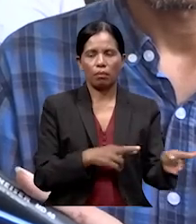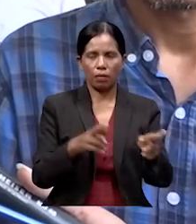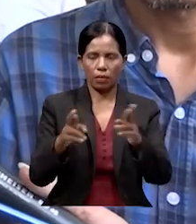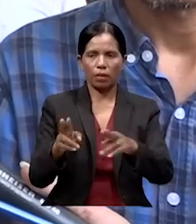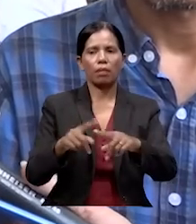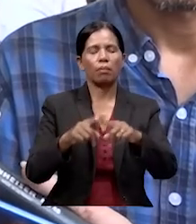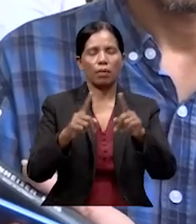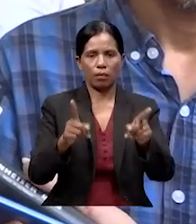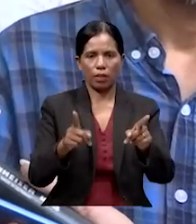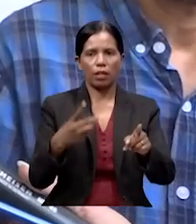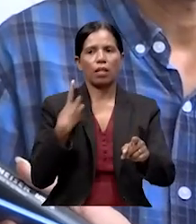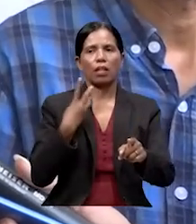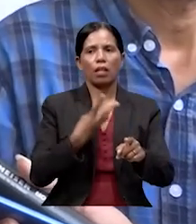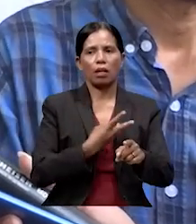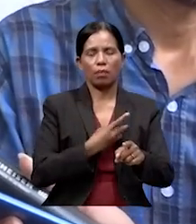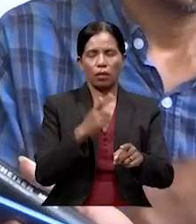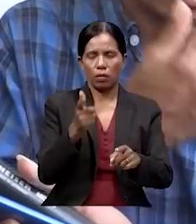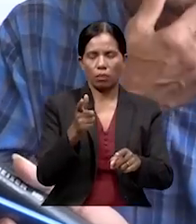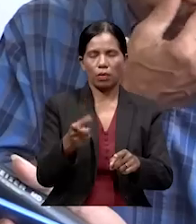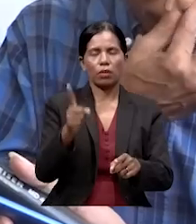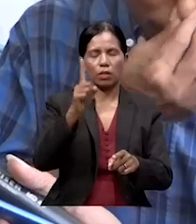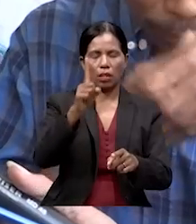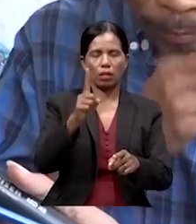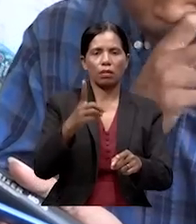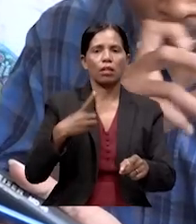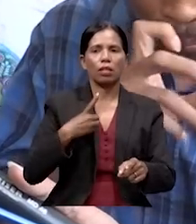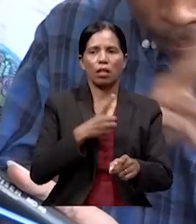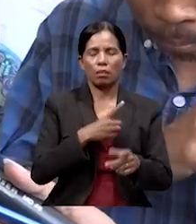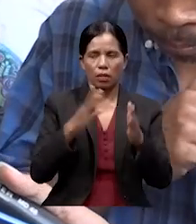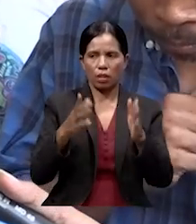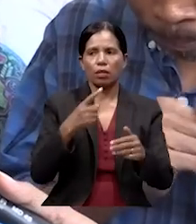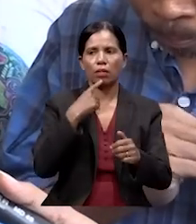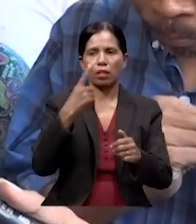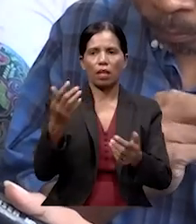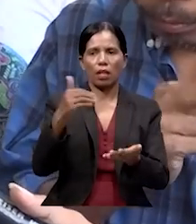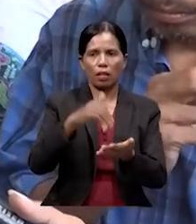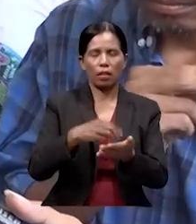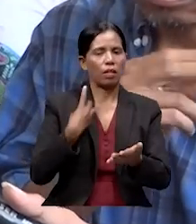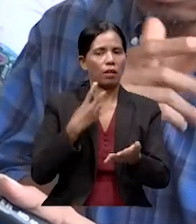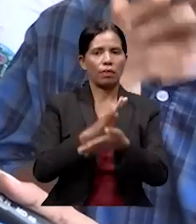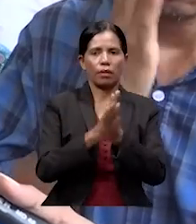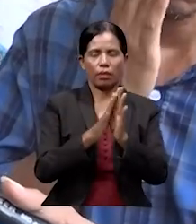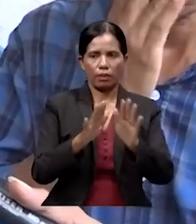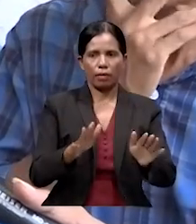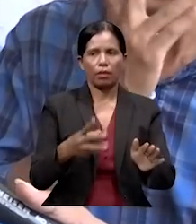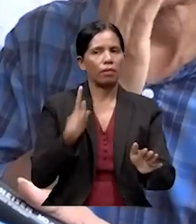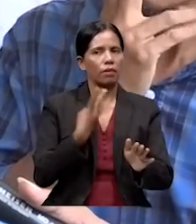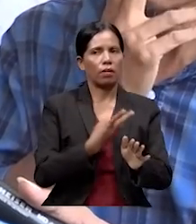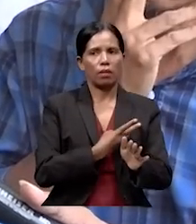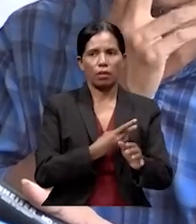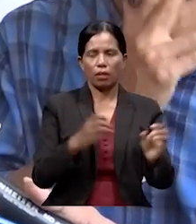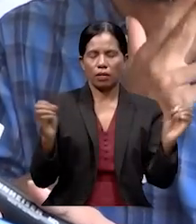be ami 21 deputado ne hatete dali datang katak ami unidus. Ami unidos